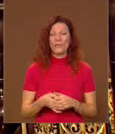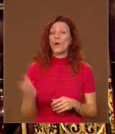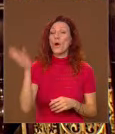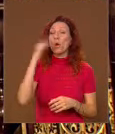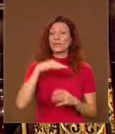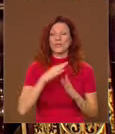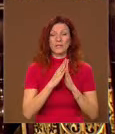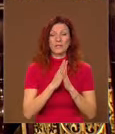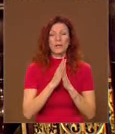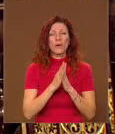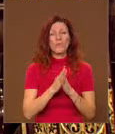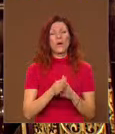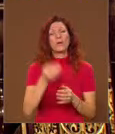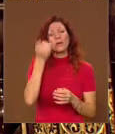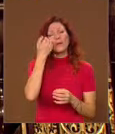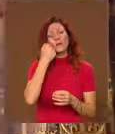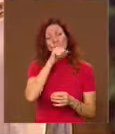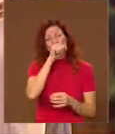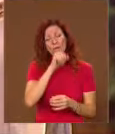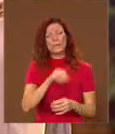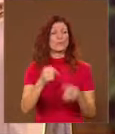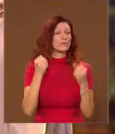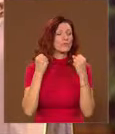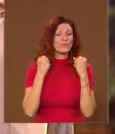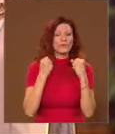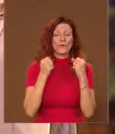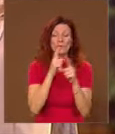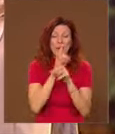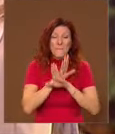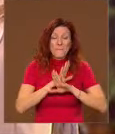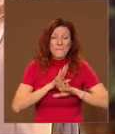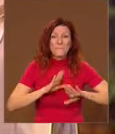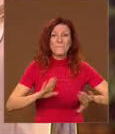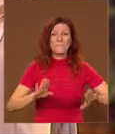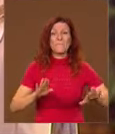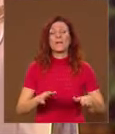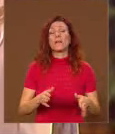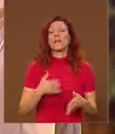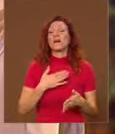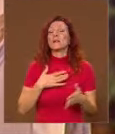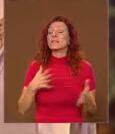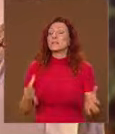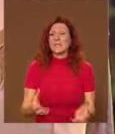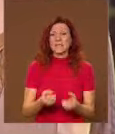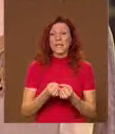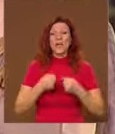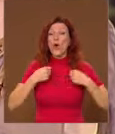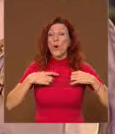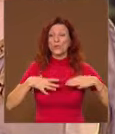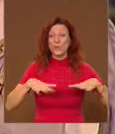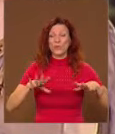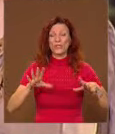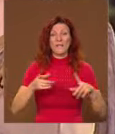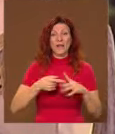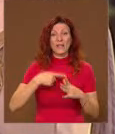Още се молим за милост, живот, мир, здраве, спасение, посещение, прощение и освобождаване греховете